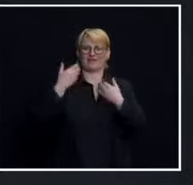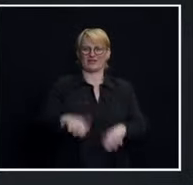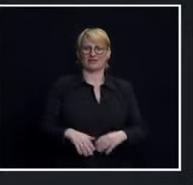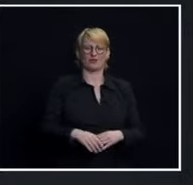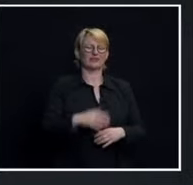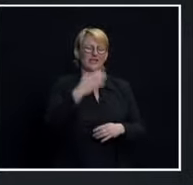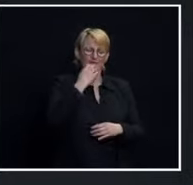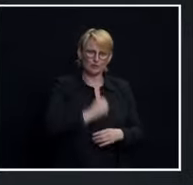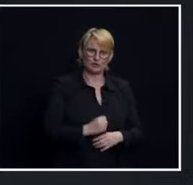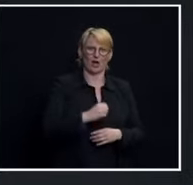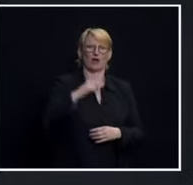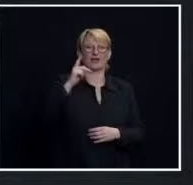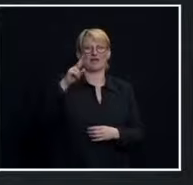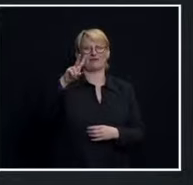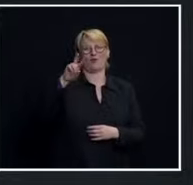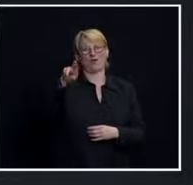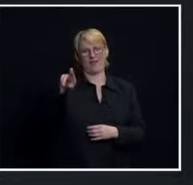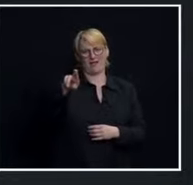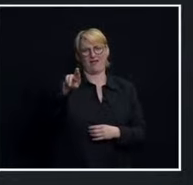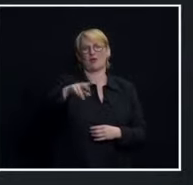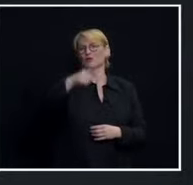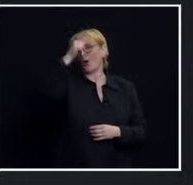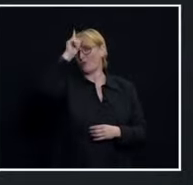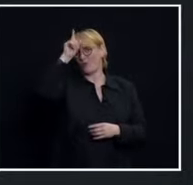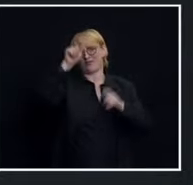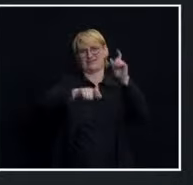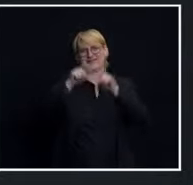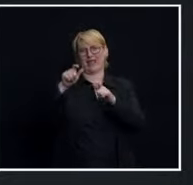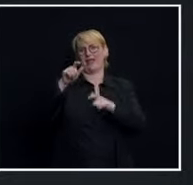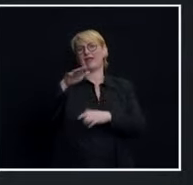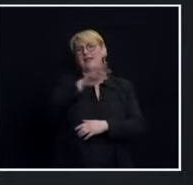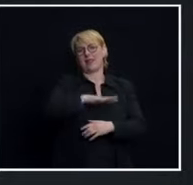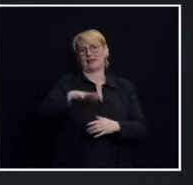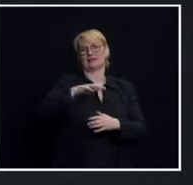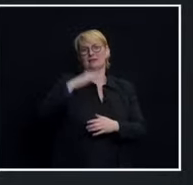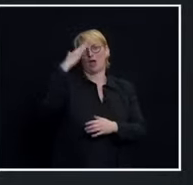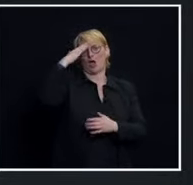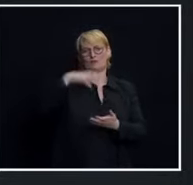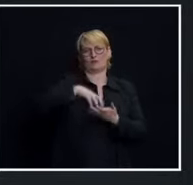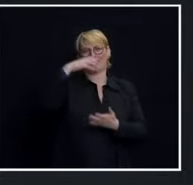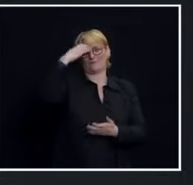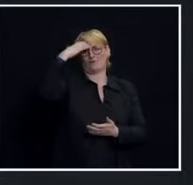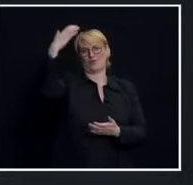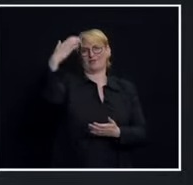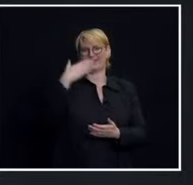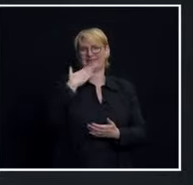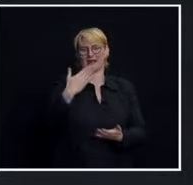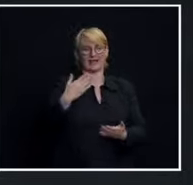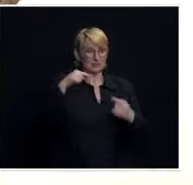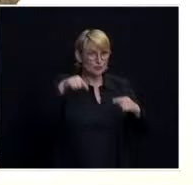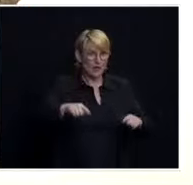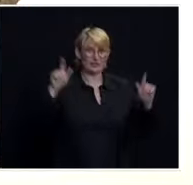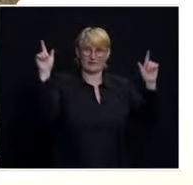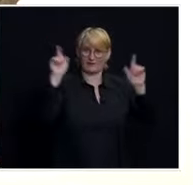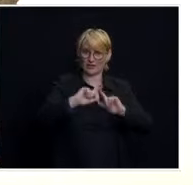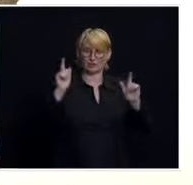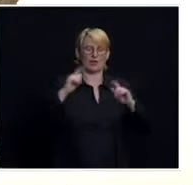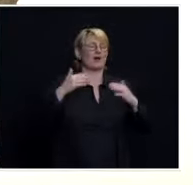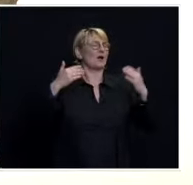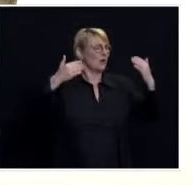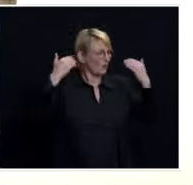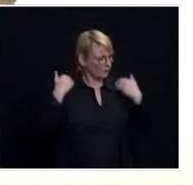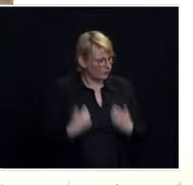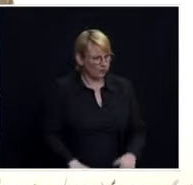dem Kreisverwaltungsreferat und der Polizei der Landeshauptstadt München danken. Denn so eine Veranstaltung ist ein